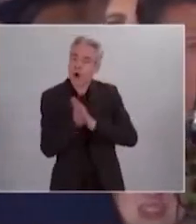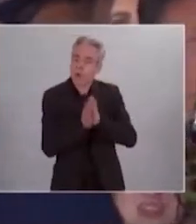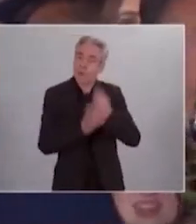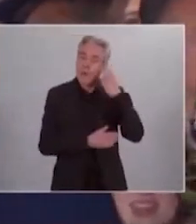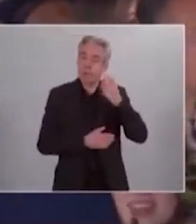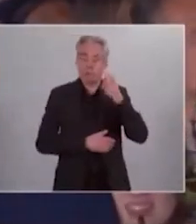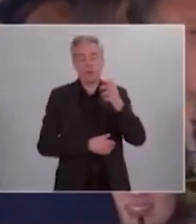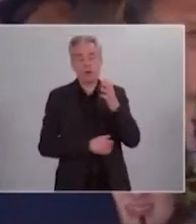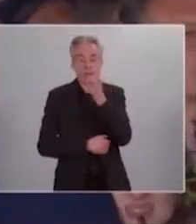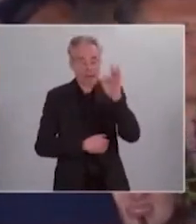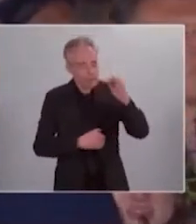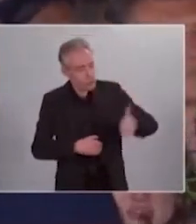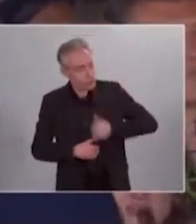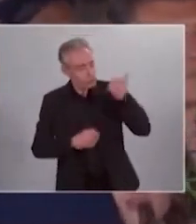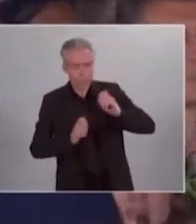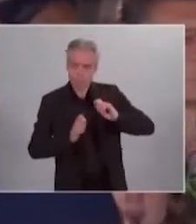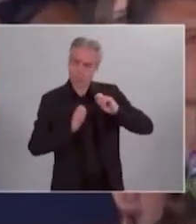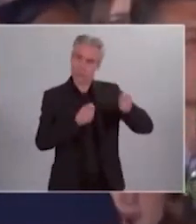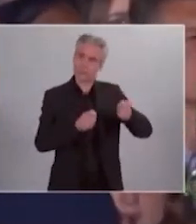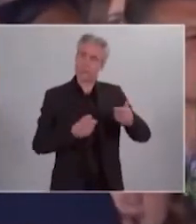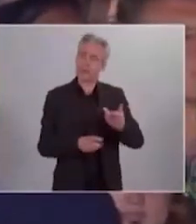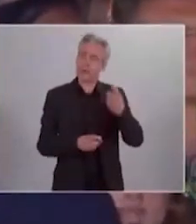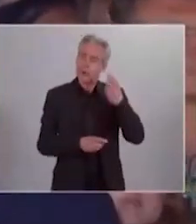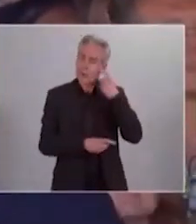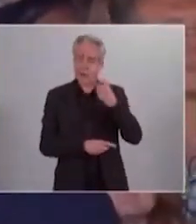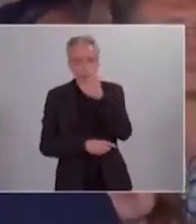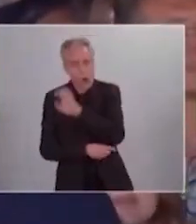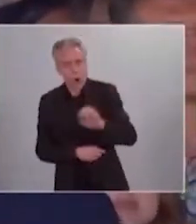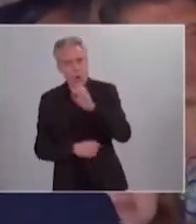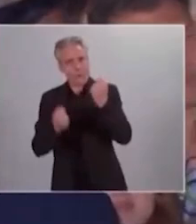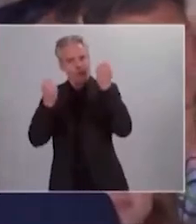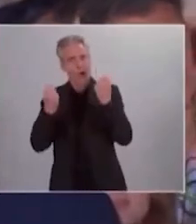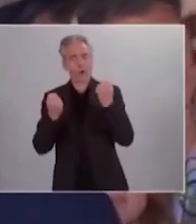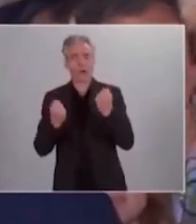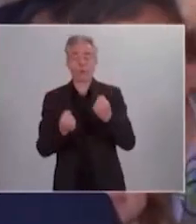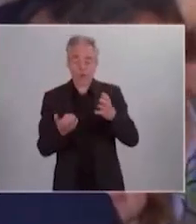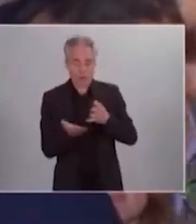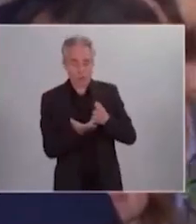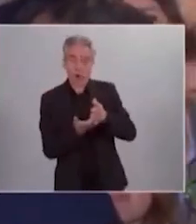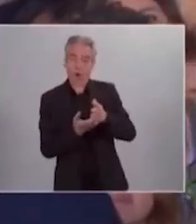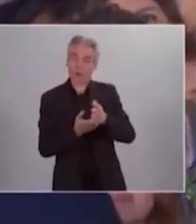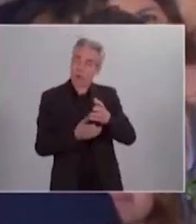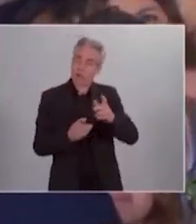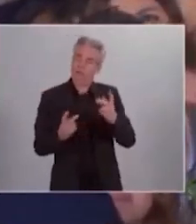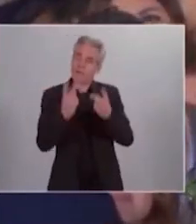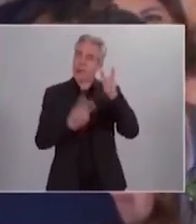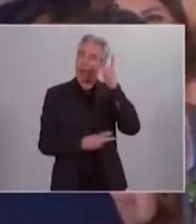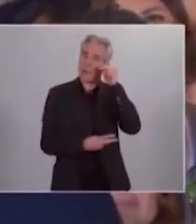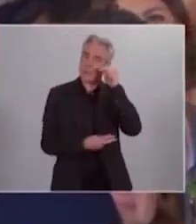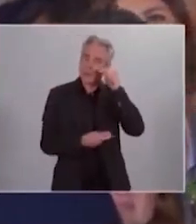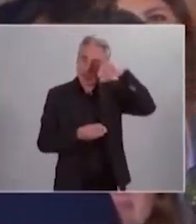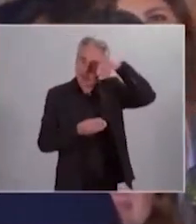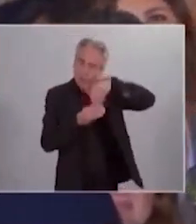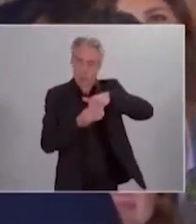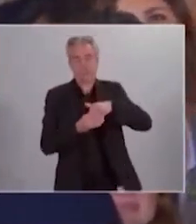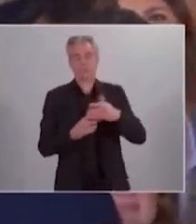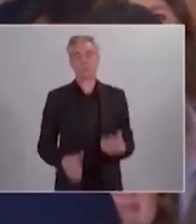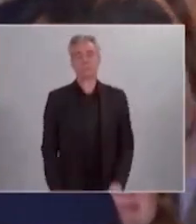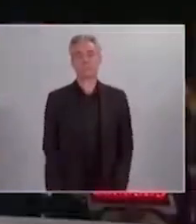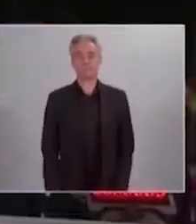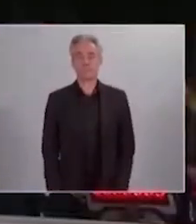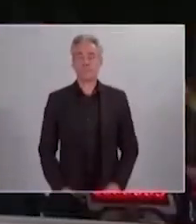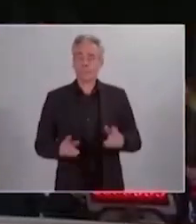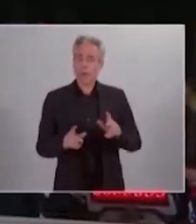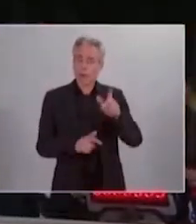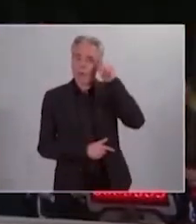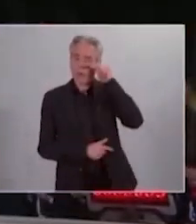าแทบจะไม่มีใครได้รับเลือกตั้งเป็นครั้งที่2เลยในรอบ20ปีมานี้เนาะชัยชนะครั้งที่2ของมาครงก็เลยเป็นเรื่องที่ประหลาดใ